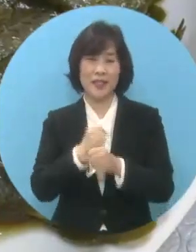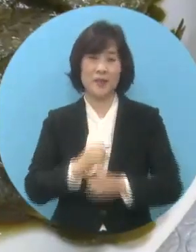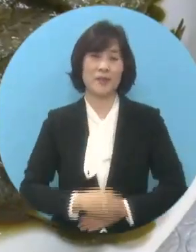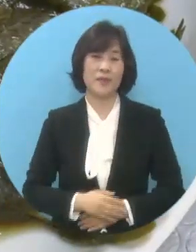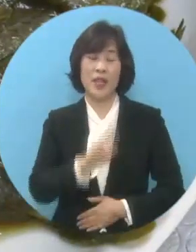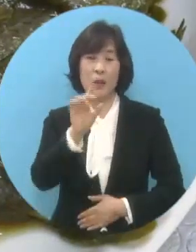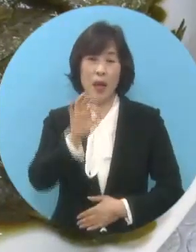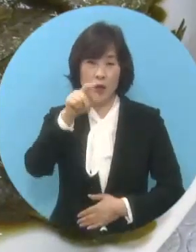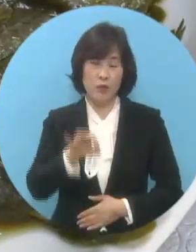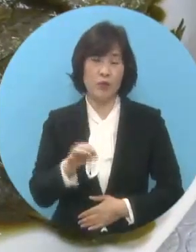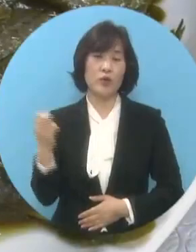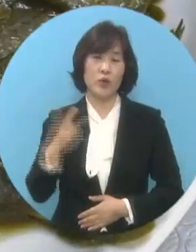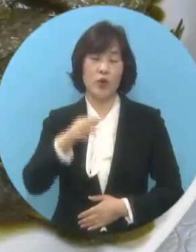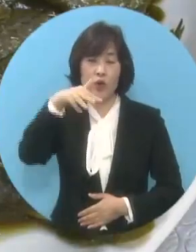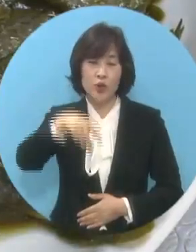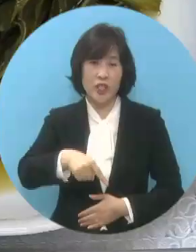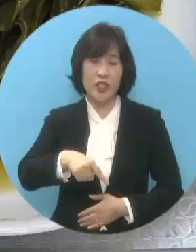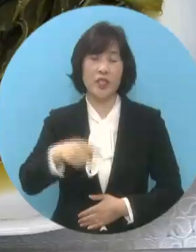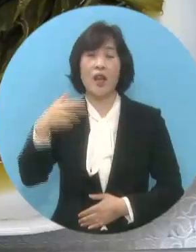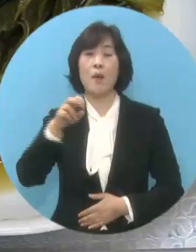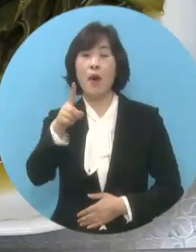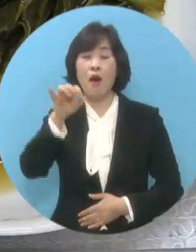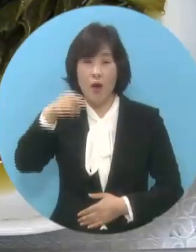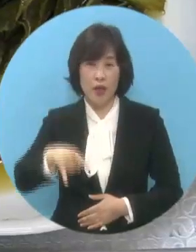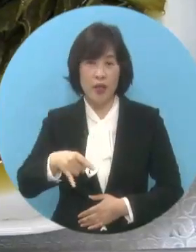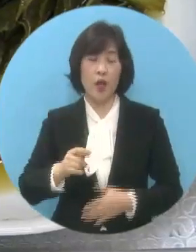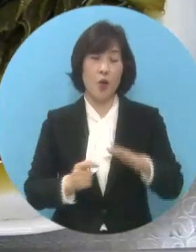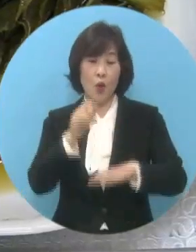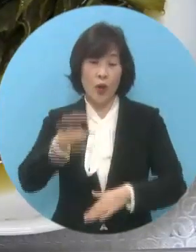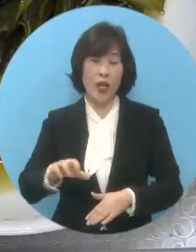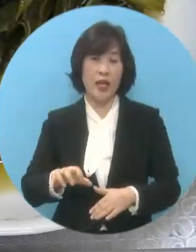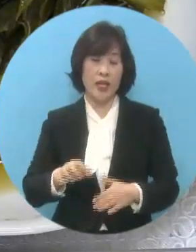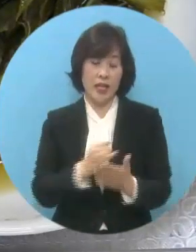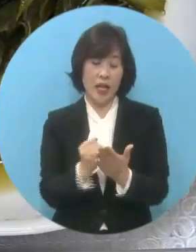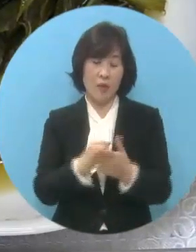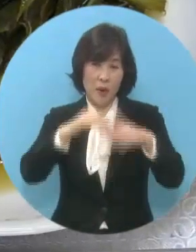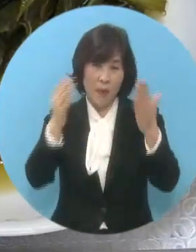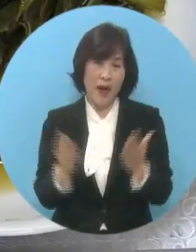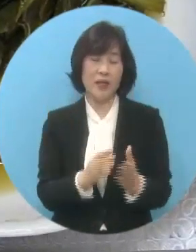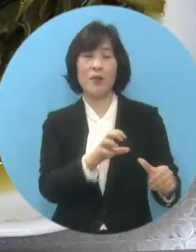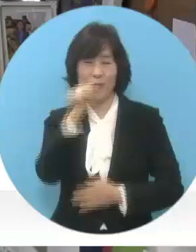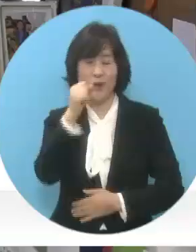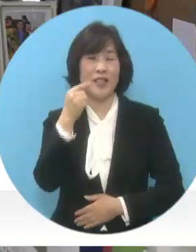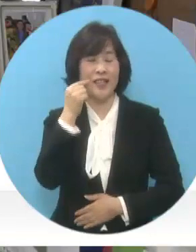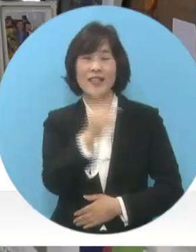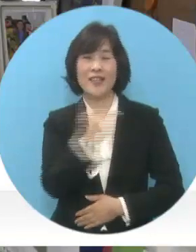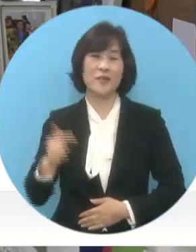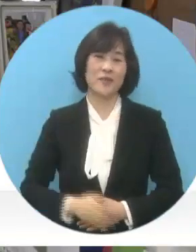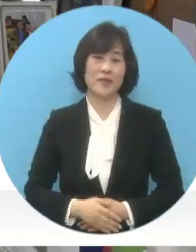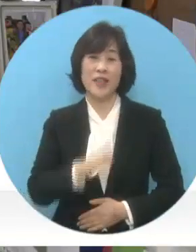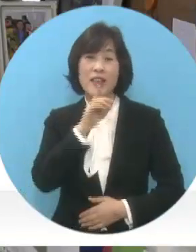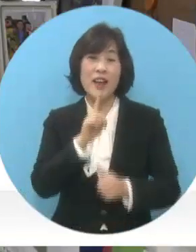방풍뿐만 아니라 취나물, 머위나물 등 고흥의 봄기운을 가득 머금은 제철나물이 재료입니다.